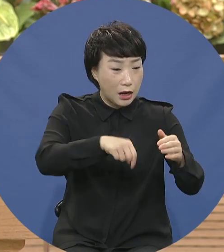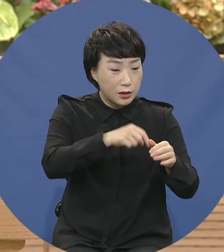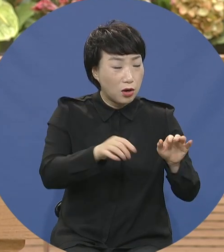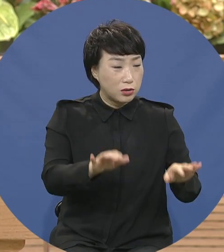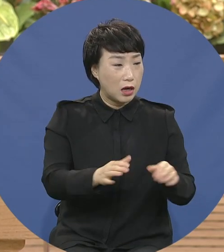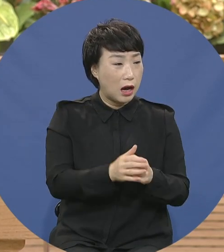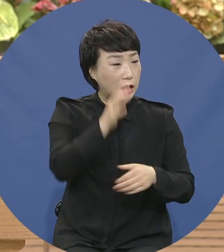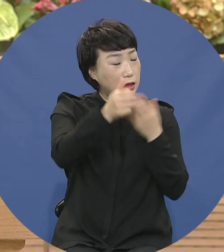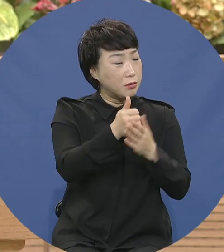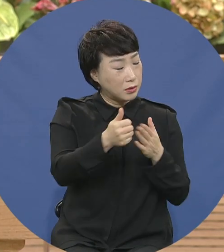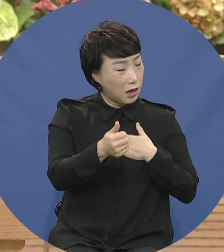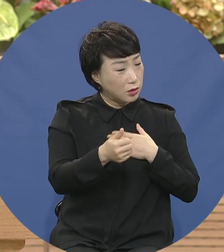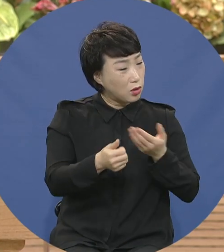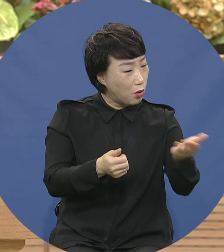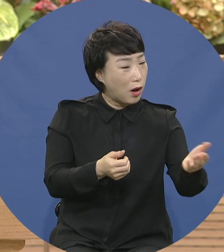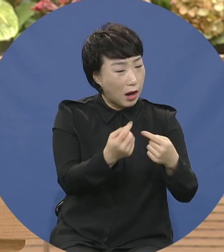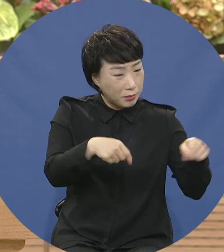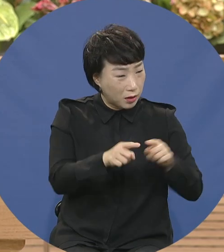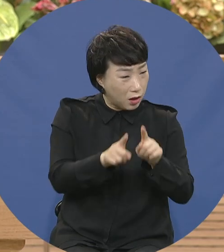적이 없어.